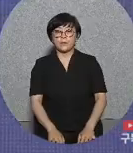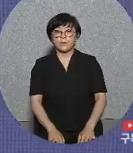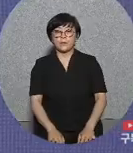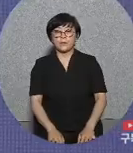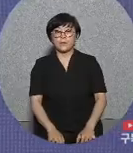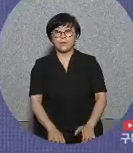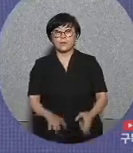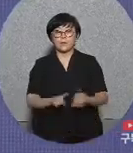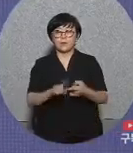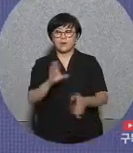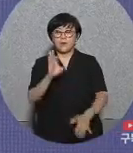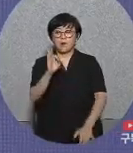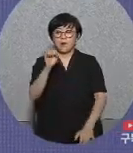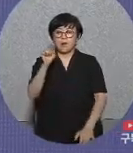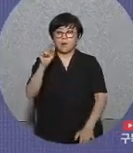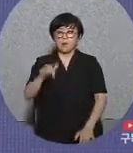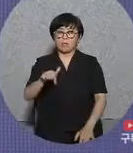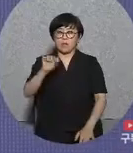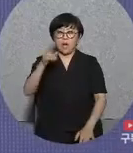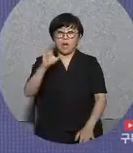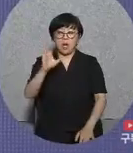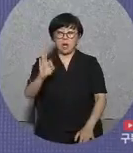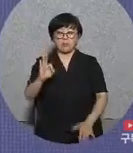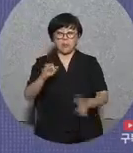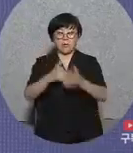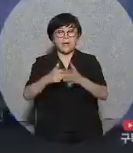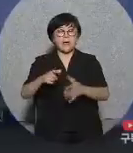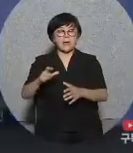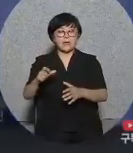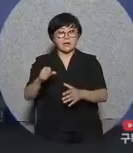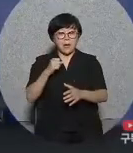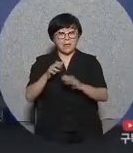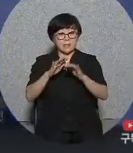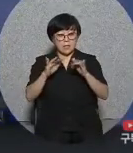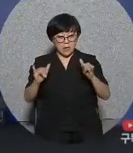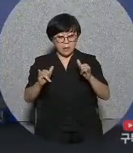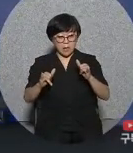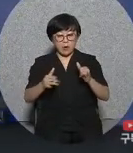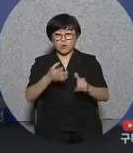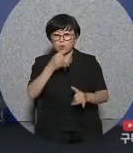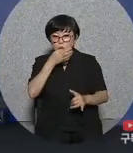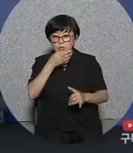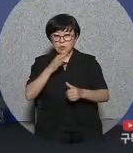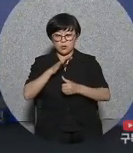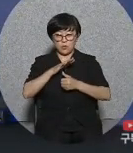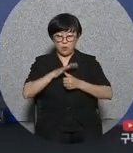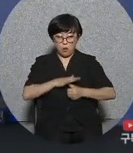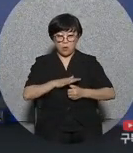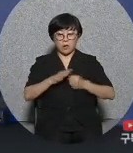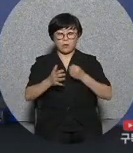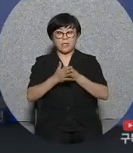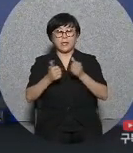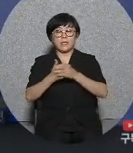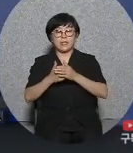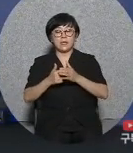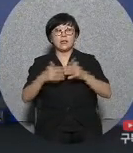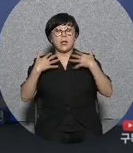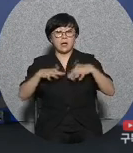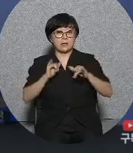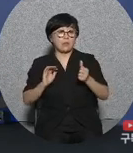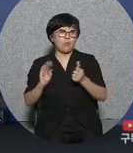억 깡 2 약 강좌에 욕망을 절제 시킨 후 약자를 보 돋는다